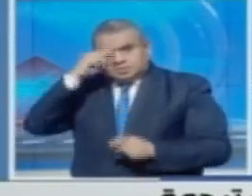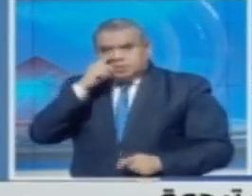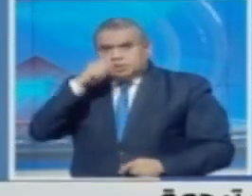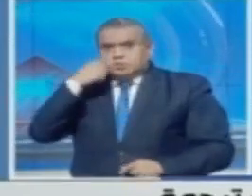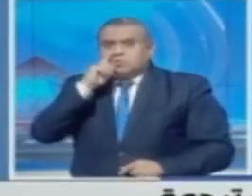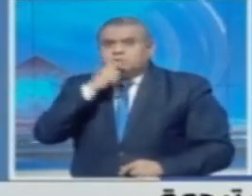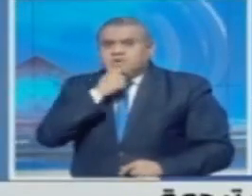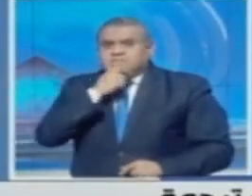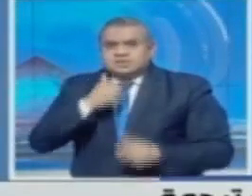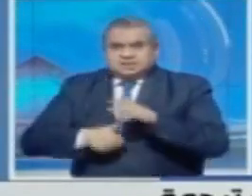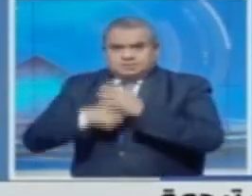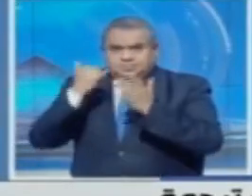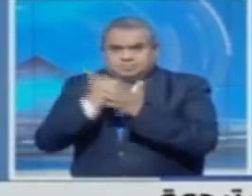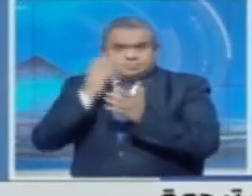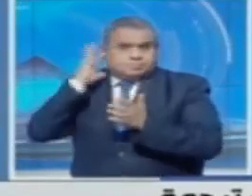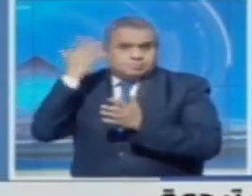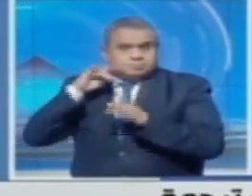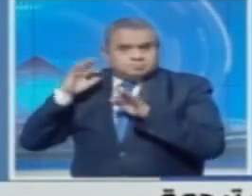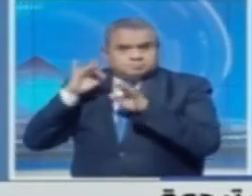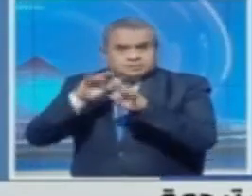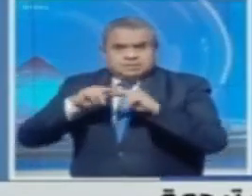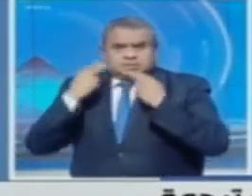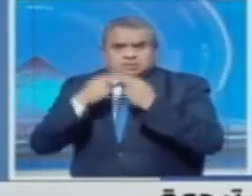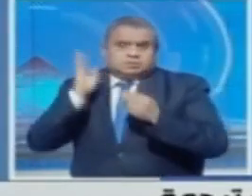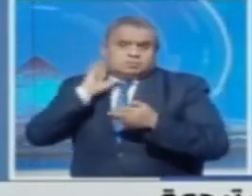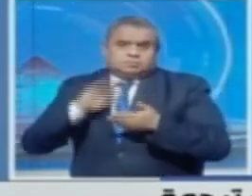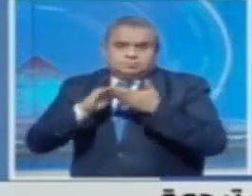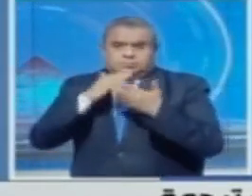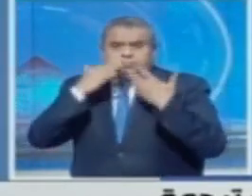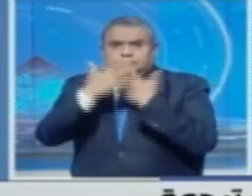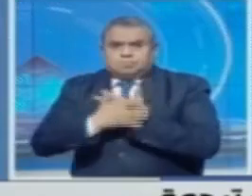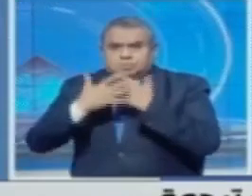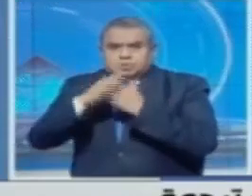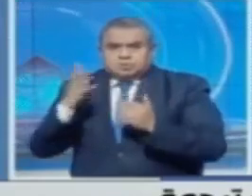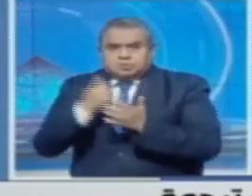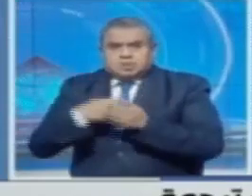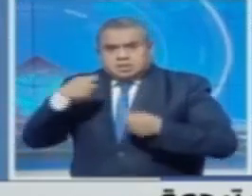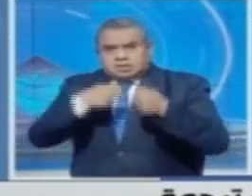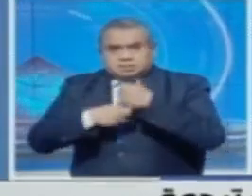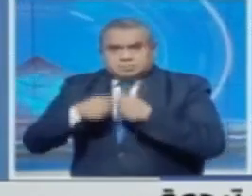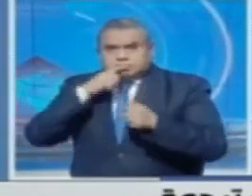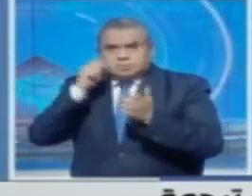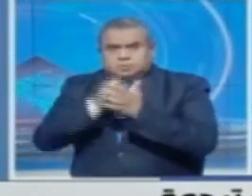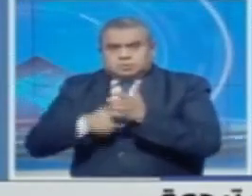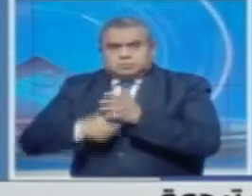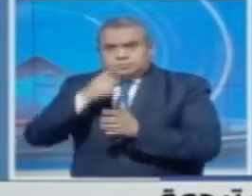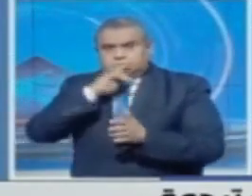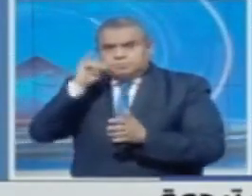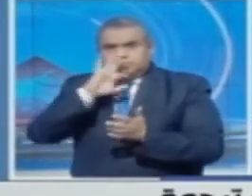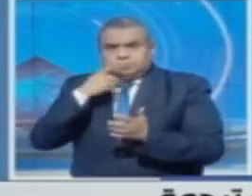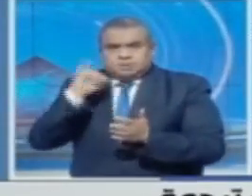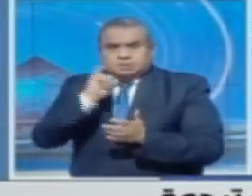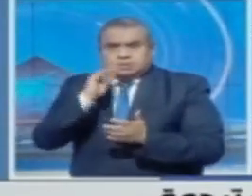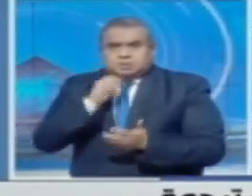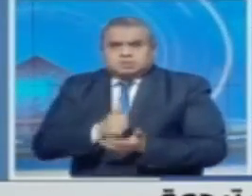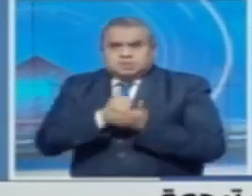نوفي والذي لقي زخما دوليا ويتضمن منصة للمشروعات القابلة للاستثمار، وهو ما يؤكد